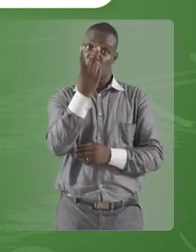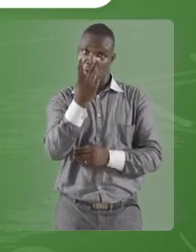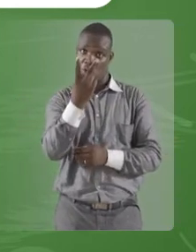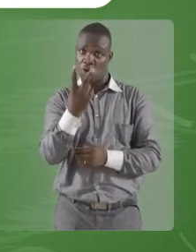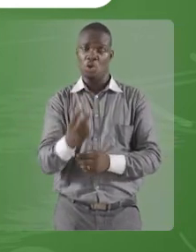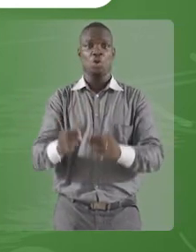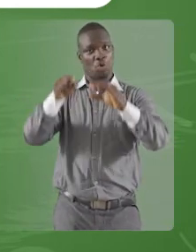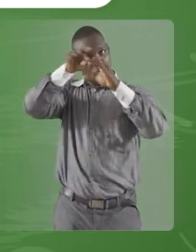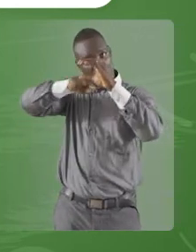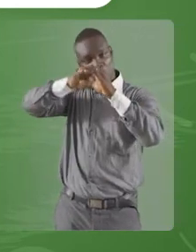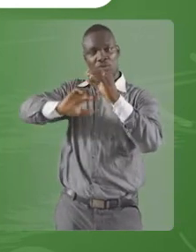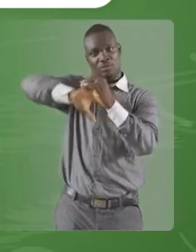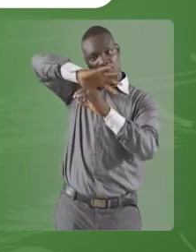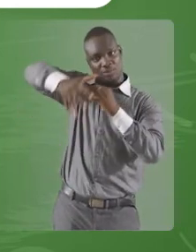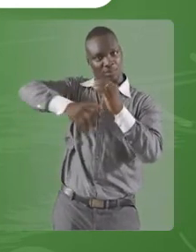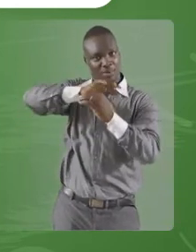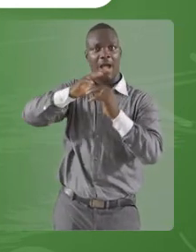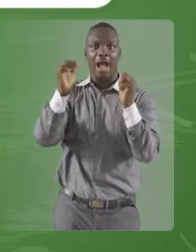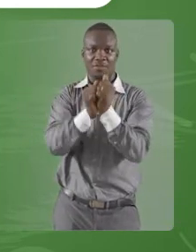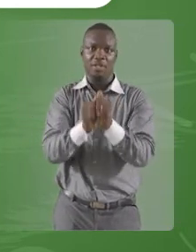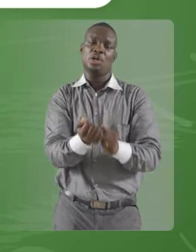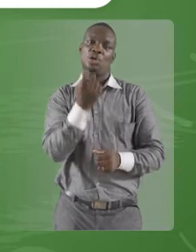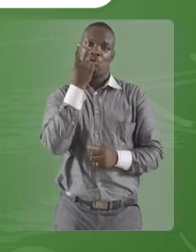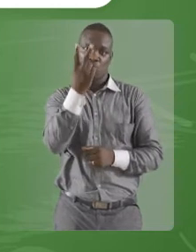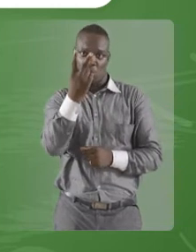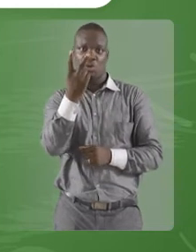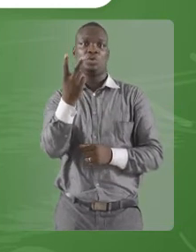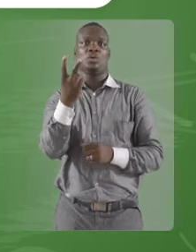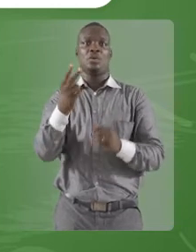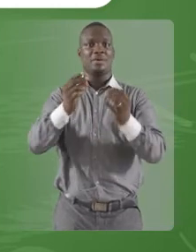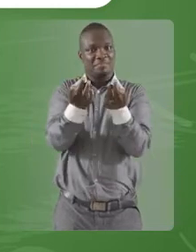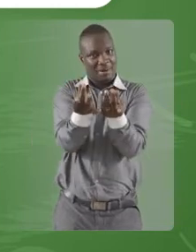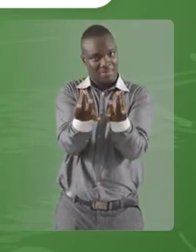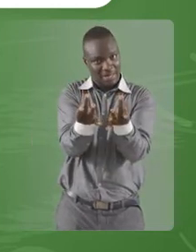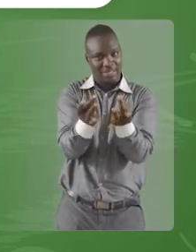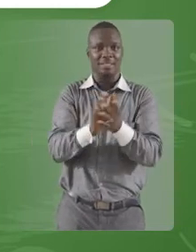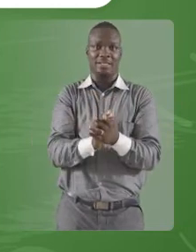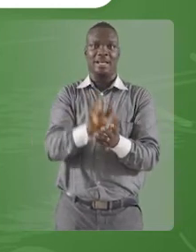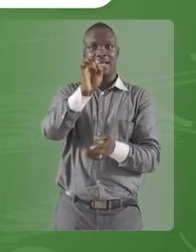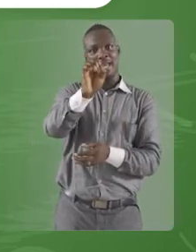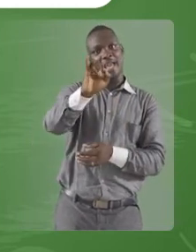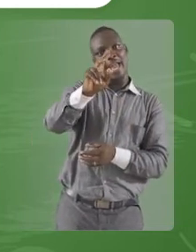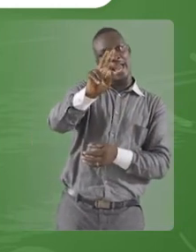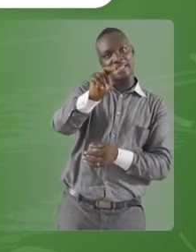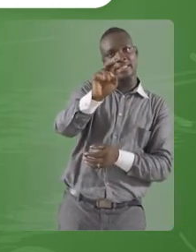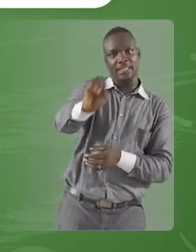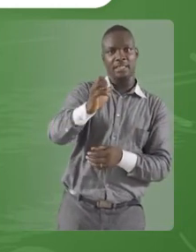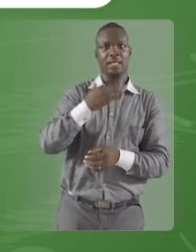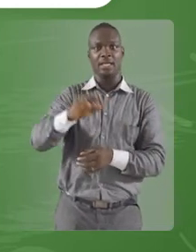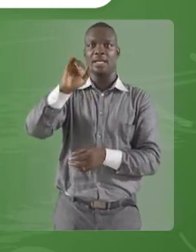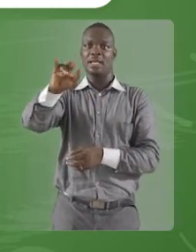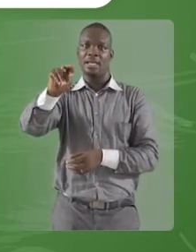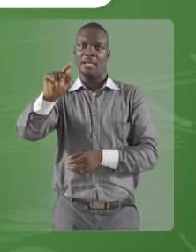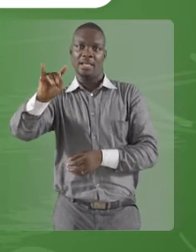de 2 membranes, l'exine à l'extérieur et l'intine à l'intérieur. Et l'ensemble de ces 2 noyaux, entourés